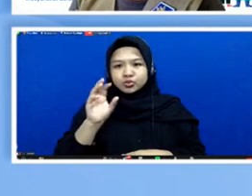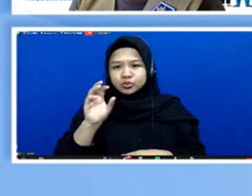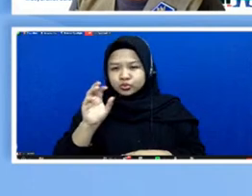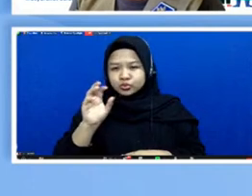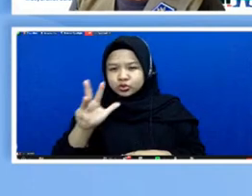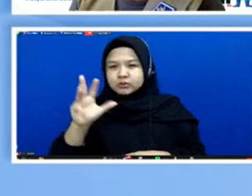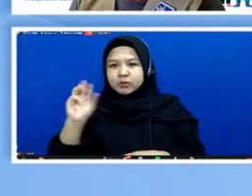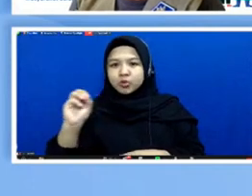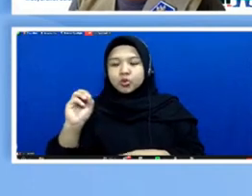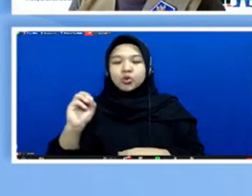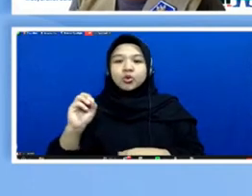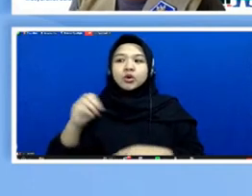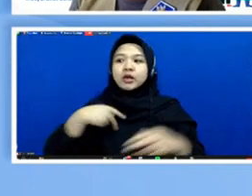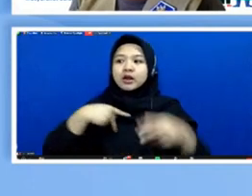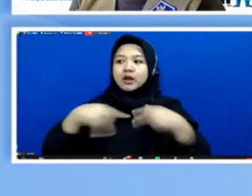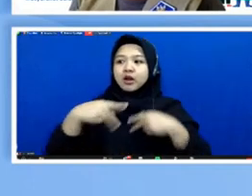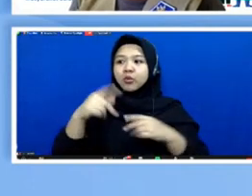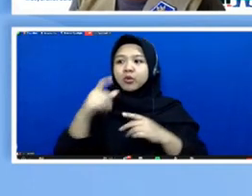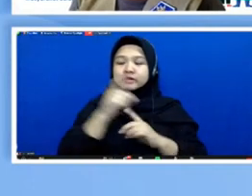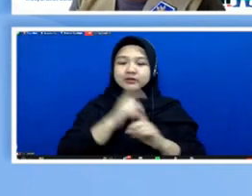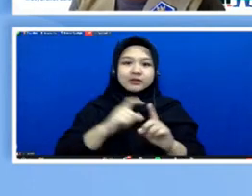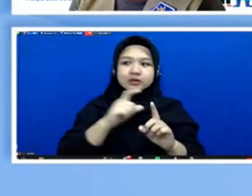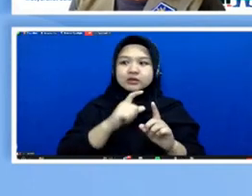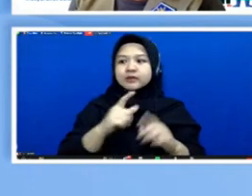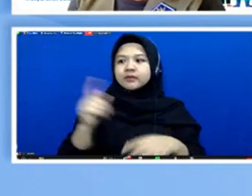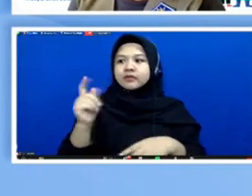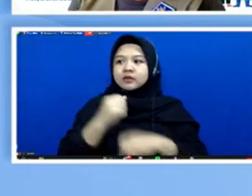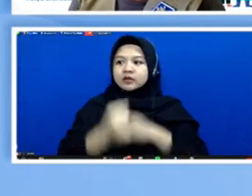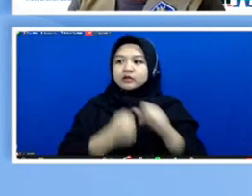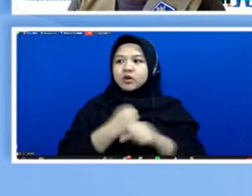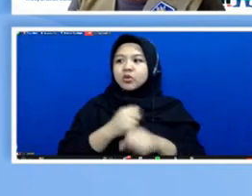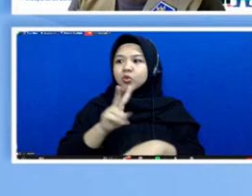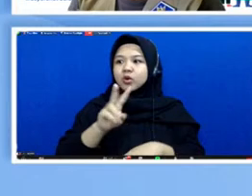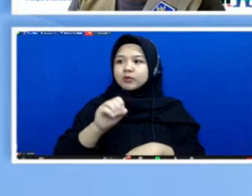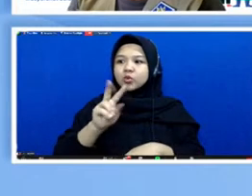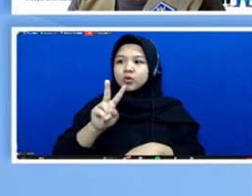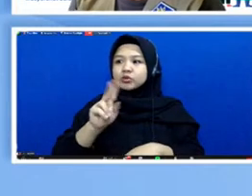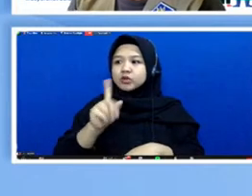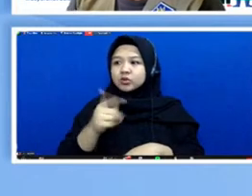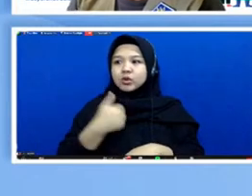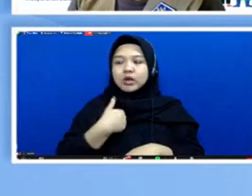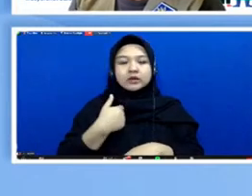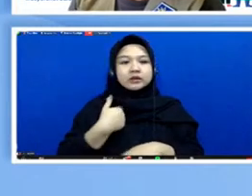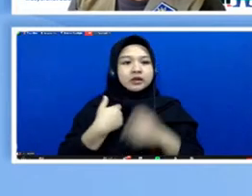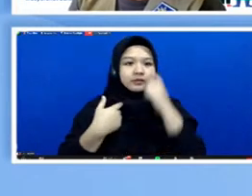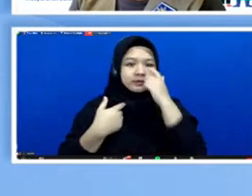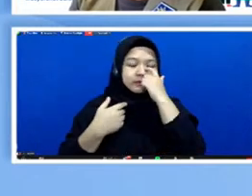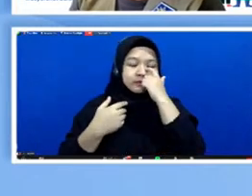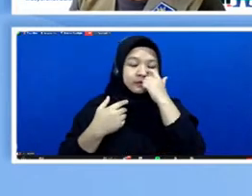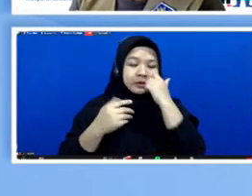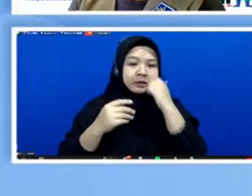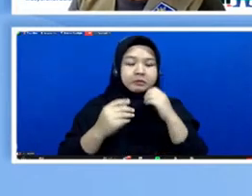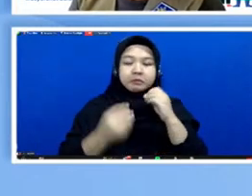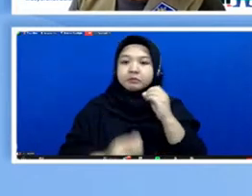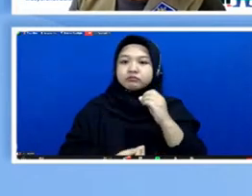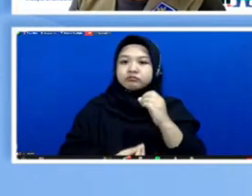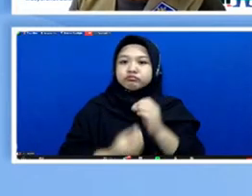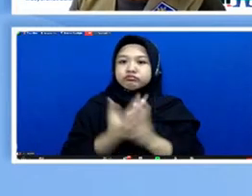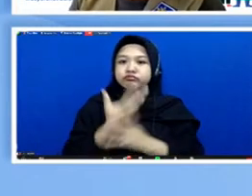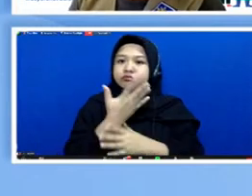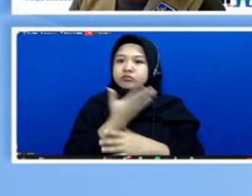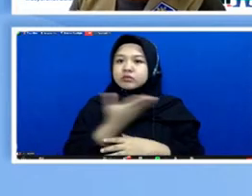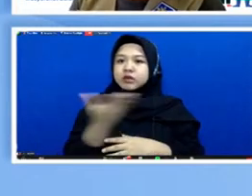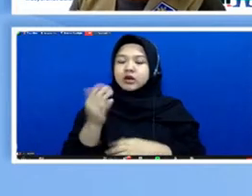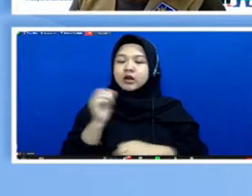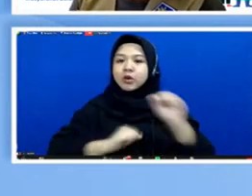4.390 relawan tracing, dan di pada tahun 2021 itu ada terjadi pengembangan. Mereka